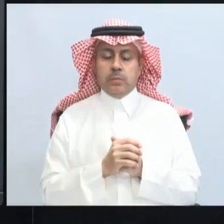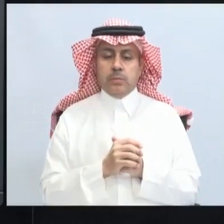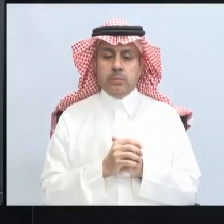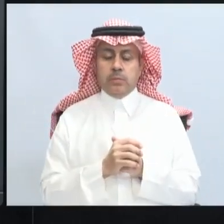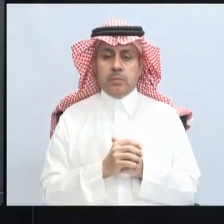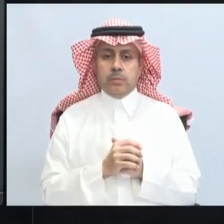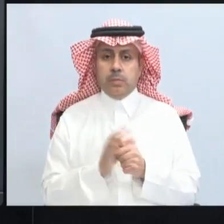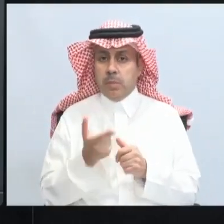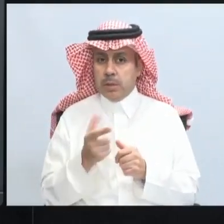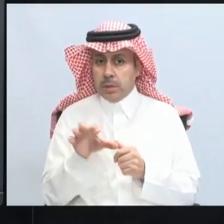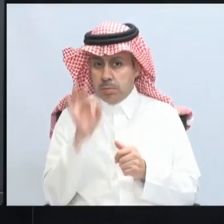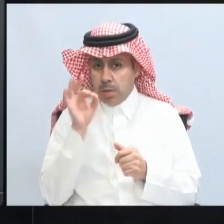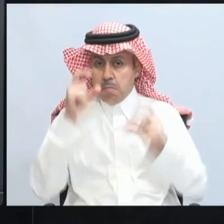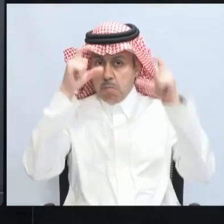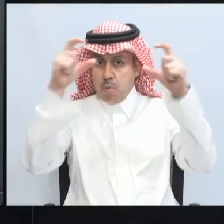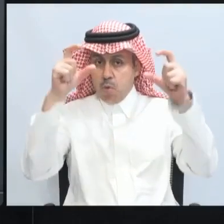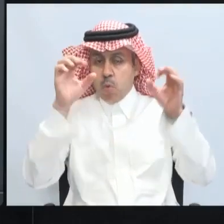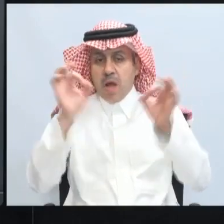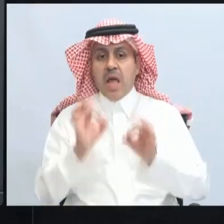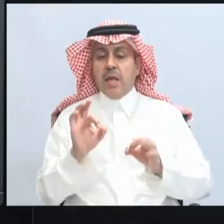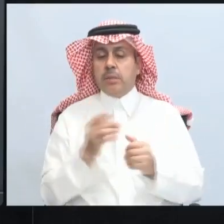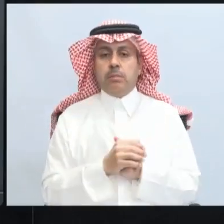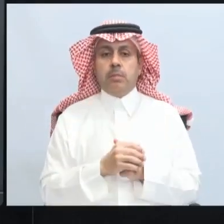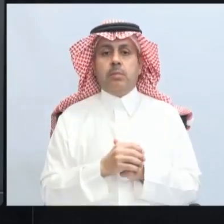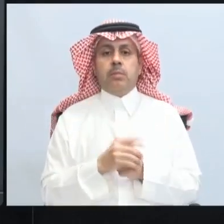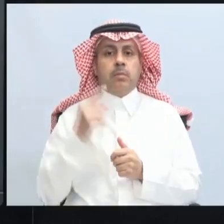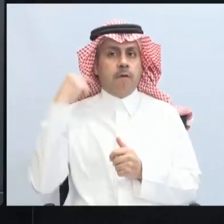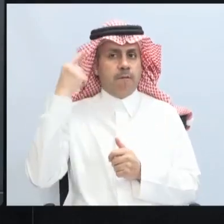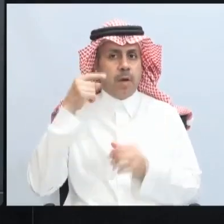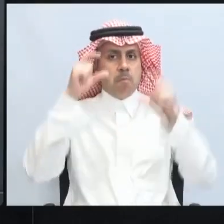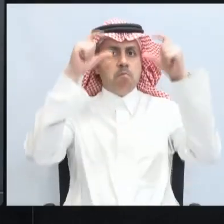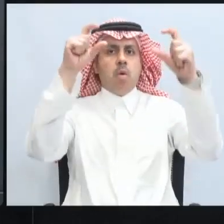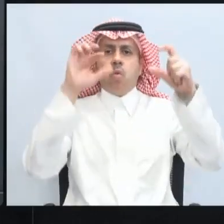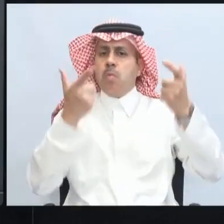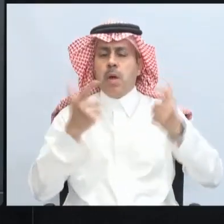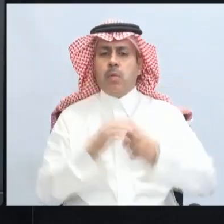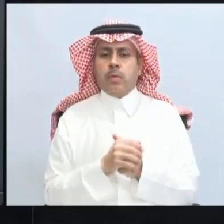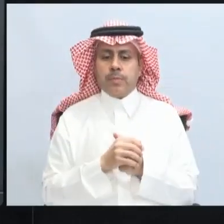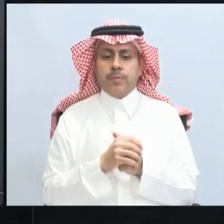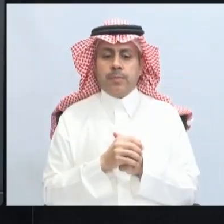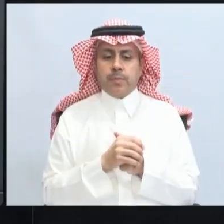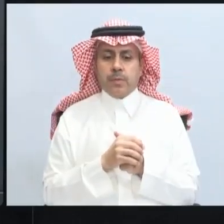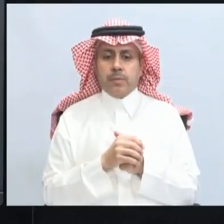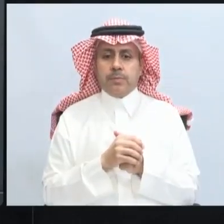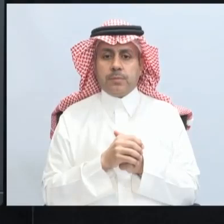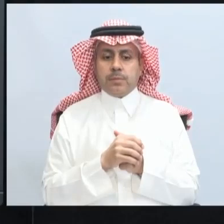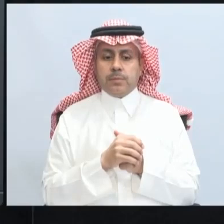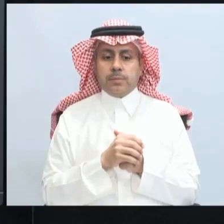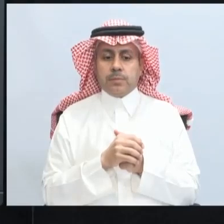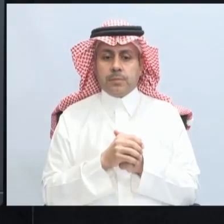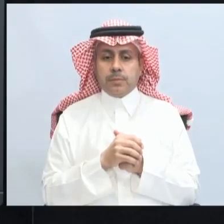من يستطيع ان يستخرج لي ما موضوع الايات هذه الايات تحدثت عن ماذا الموضوع دائم